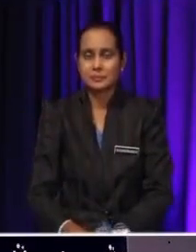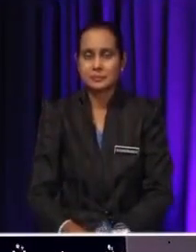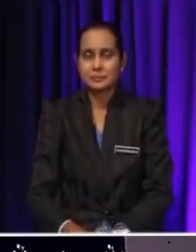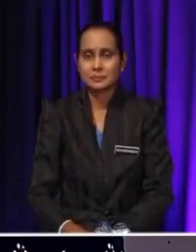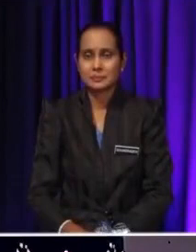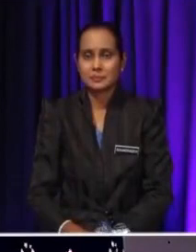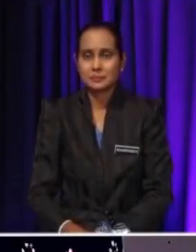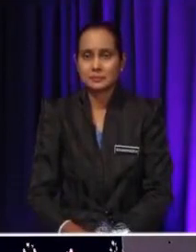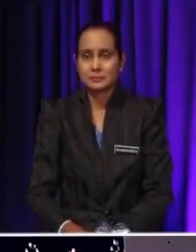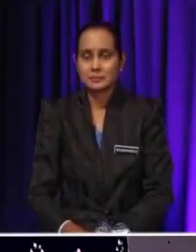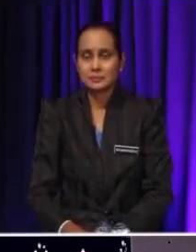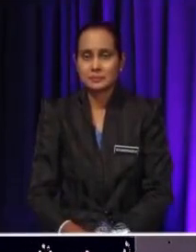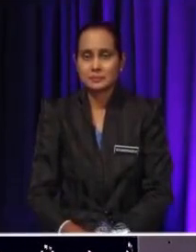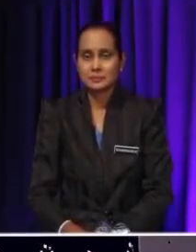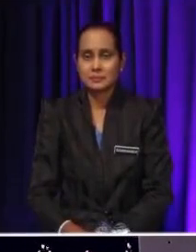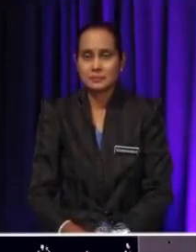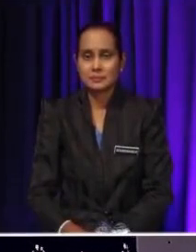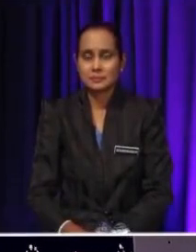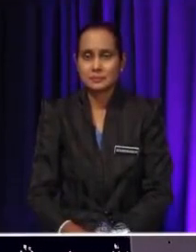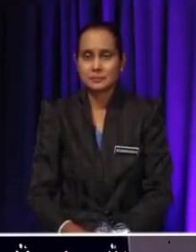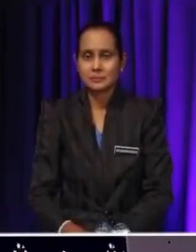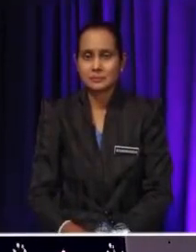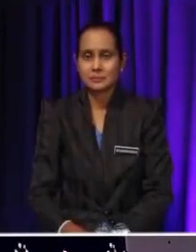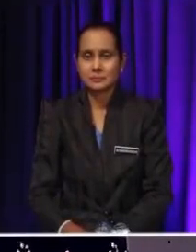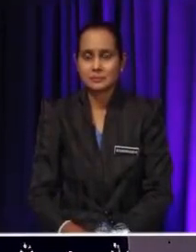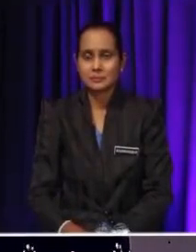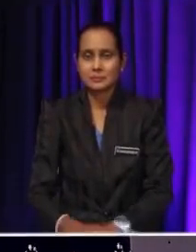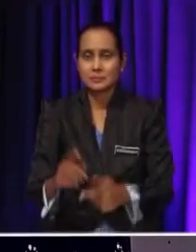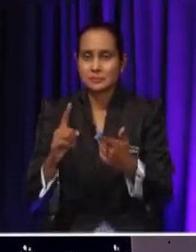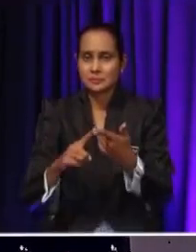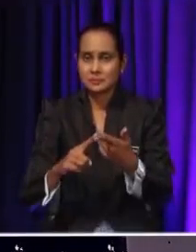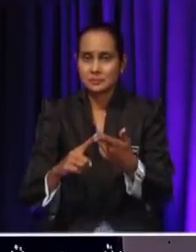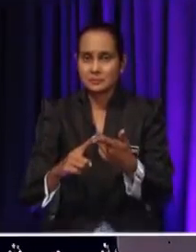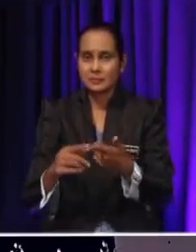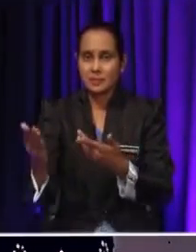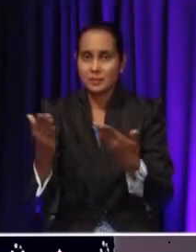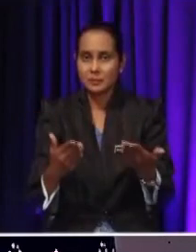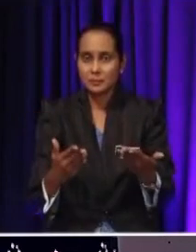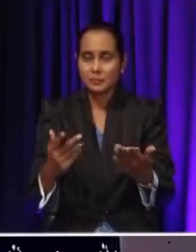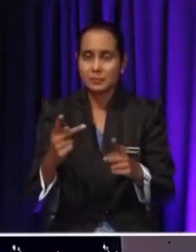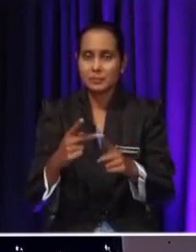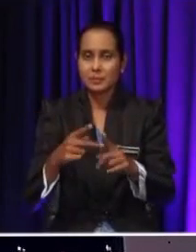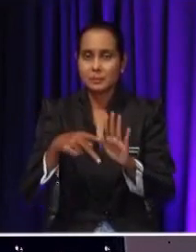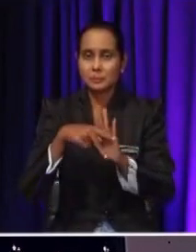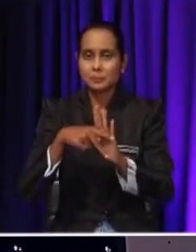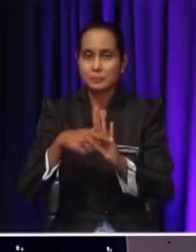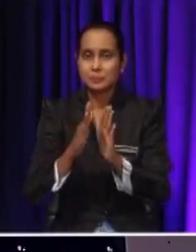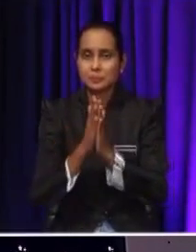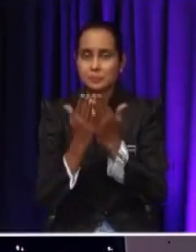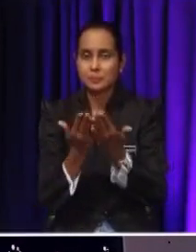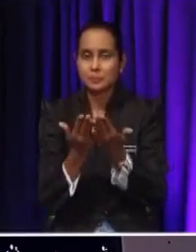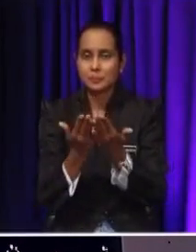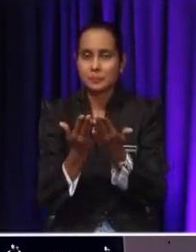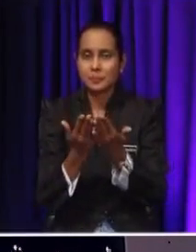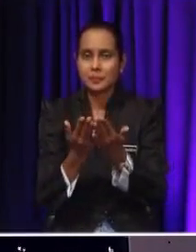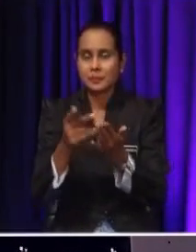sebagai yang menjaga karya-karya sastrawan negara ini Oke Yang kedua bahwa ke pesta buku betul sebab karya-karya banyak